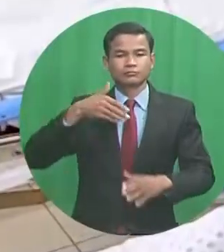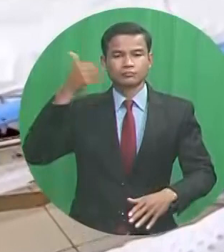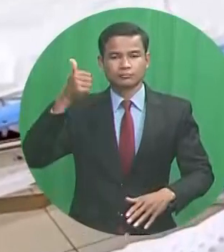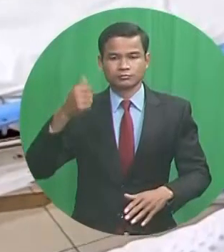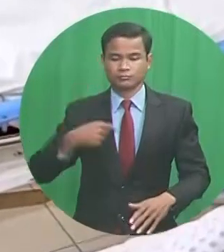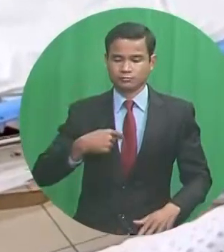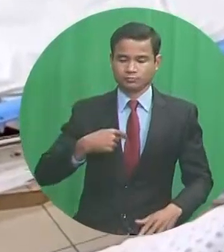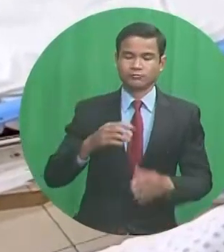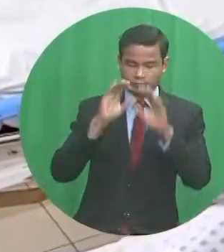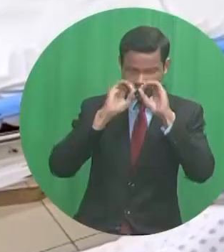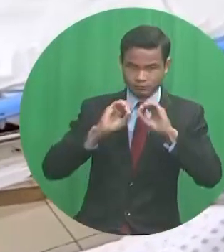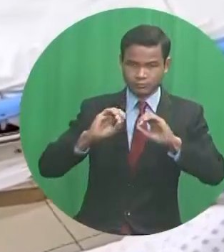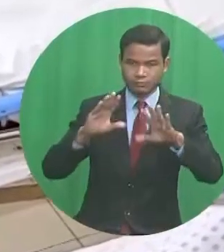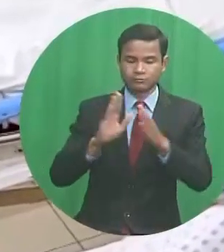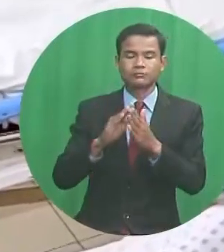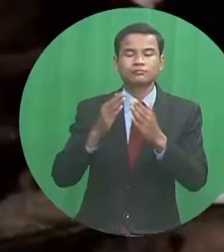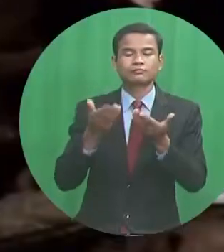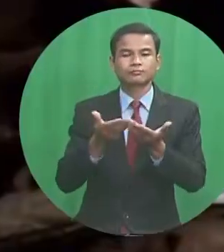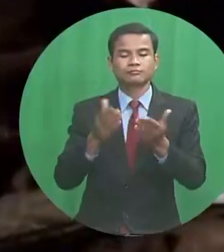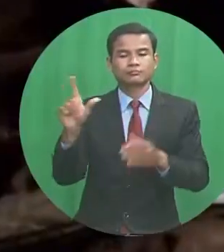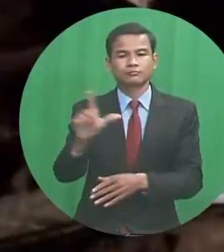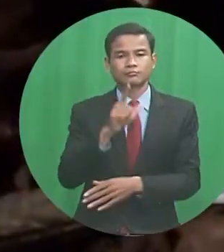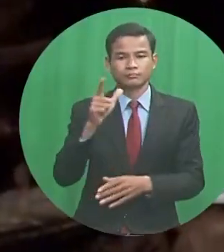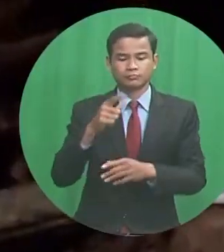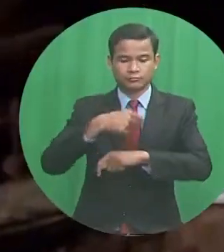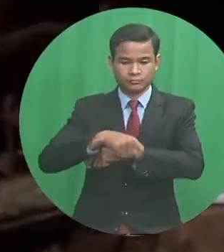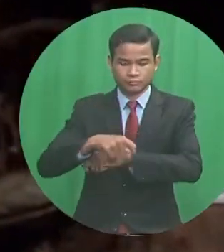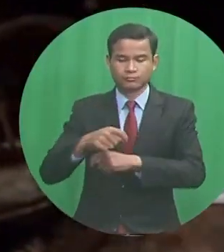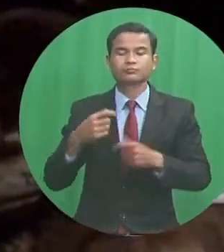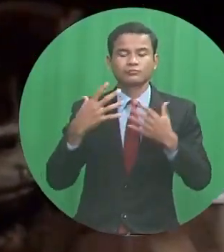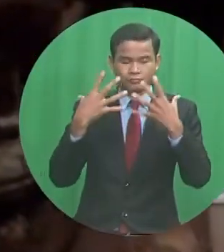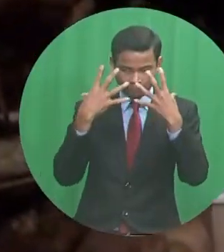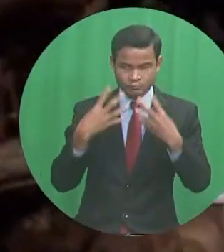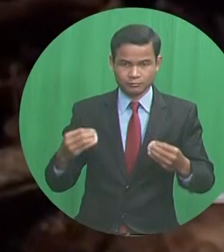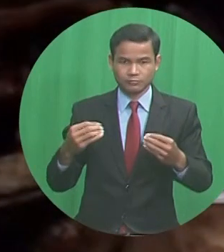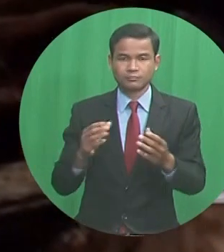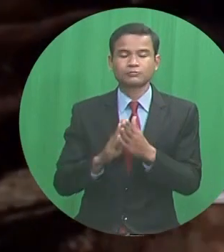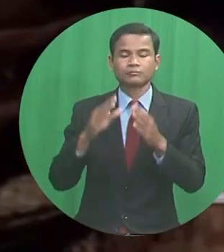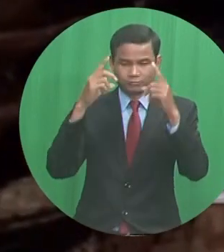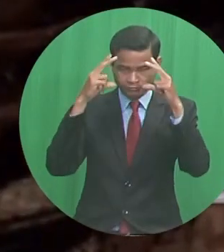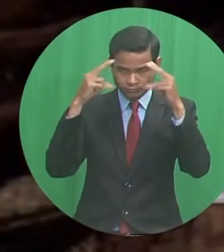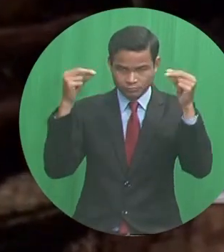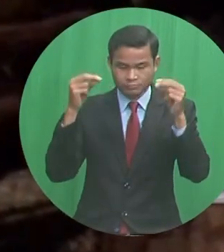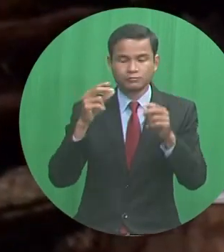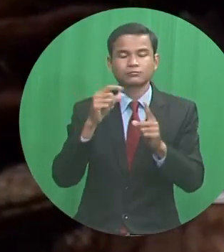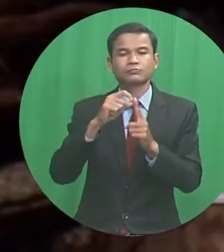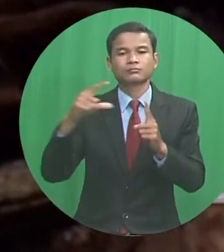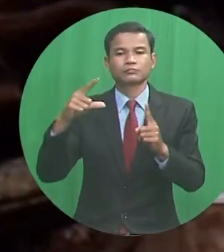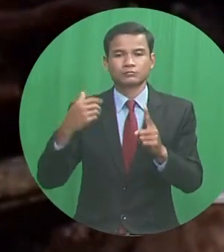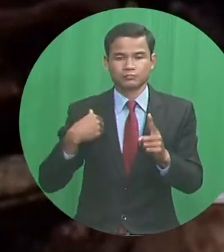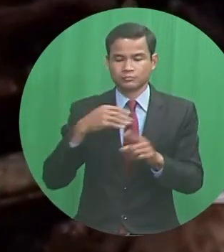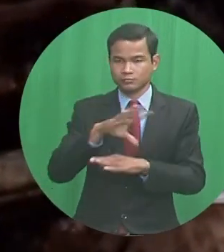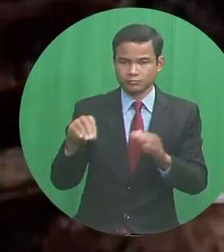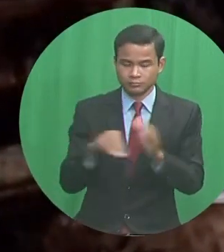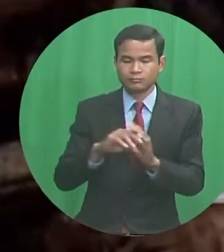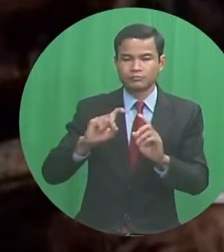ថ្លែងថាលោកបានជូនពរដល់អ្នករងរបួសឲ្យឆាប់ជាសះស្បើយផងដែរមន្ត្រីប៉ាគីស្ថាននិយាយថាចំនួនអ្នកស្លាប់អាចនឹងកើនឡើ